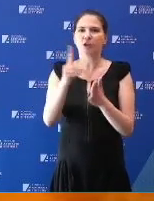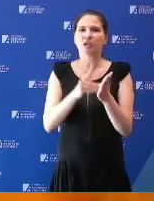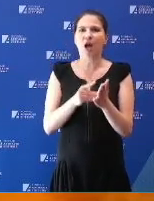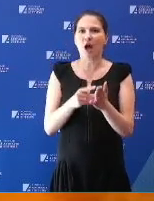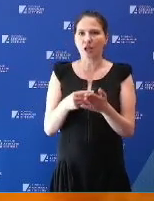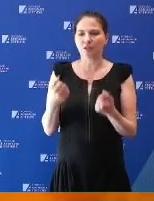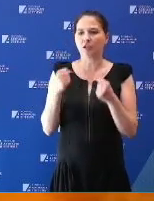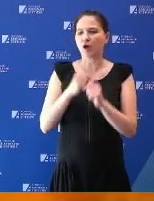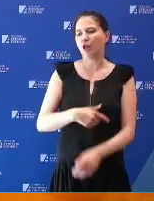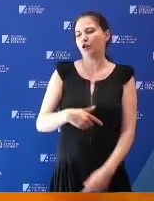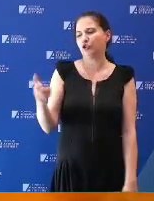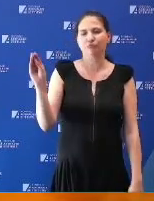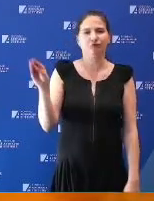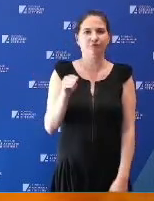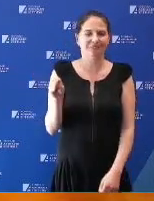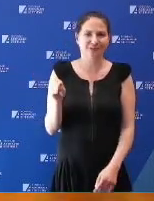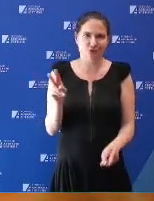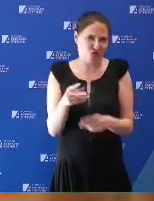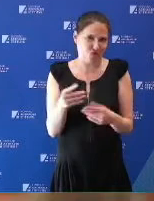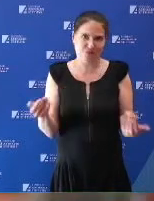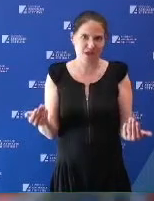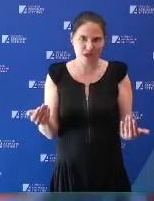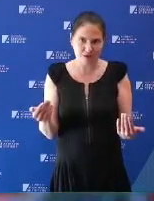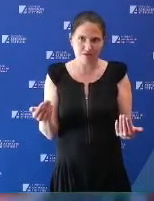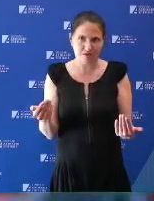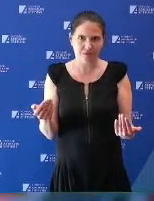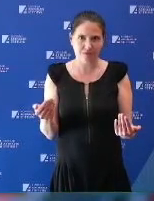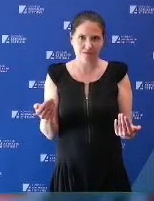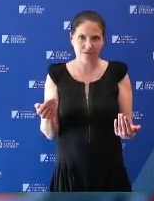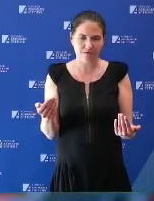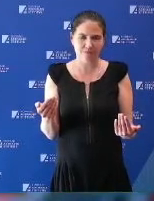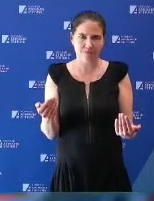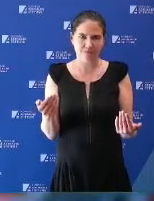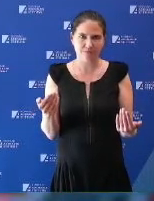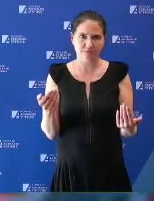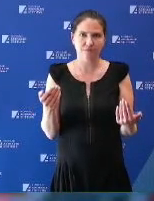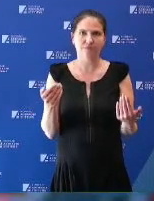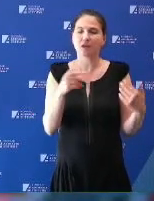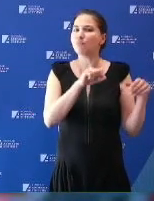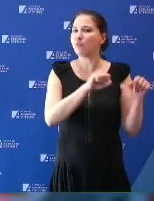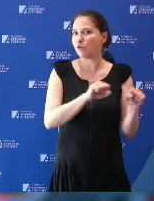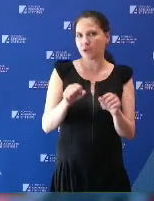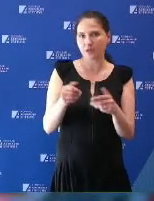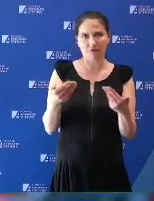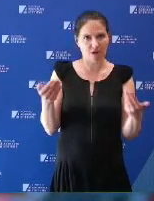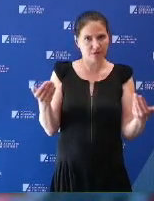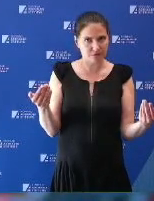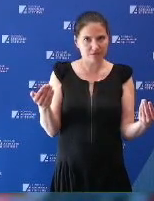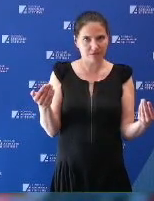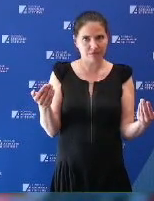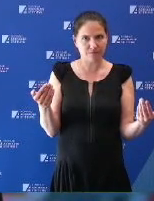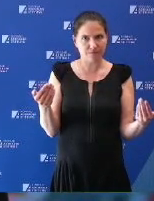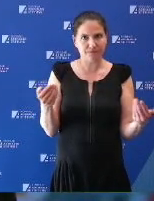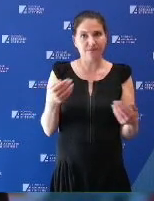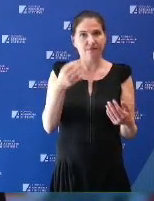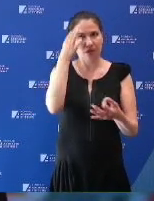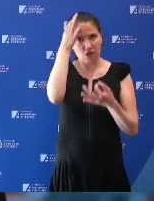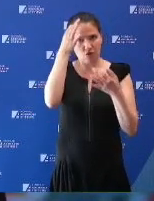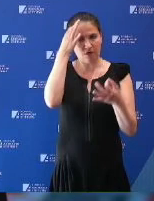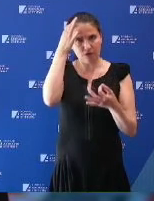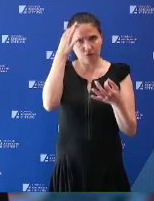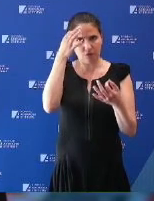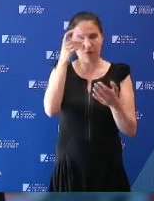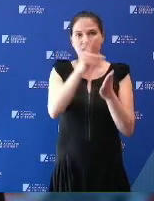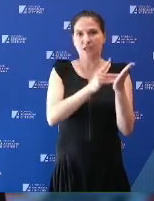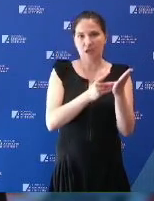es um Innovation geht, sondern es ist durchaus wichtig, dass es eben möglich ist, die Innovation und